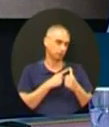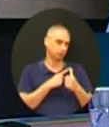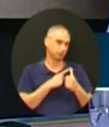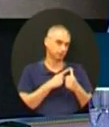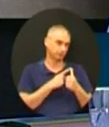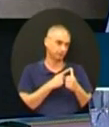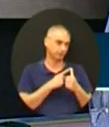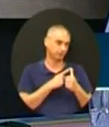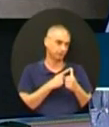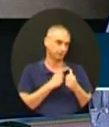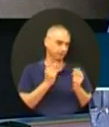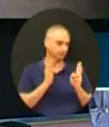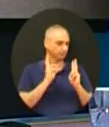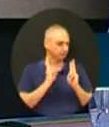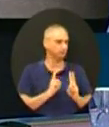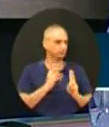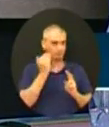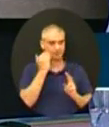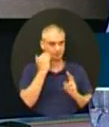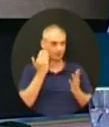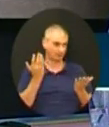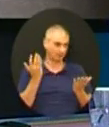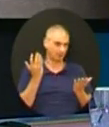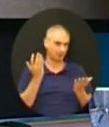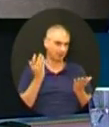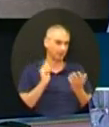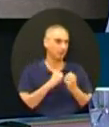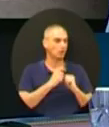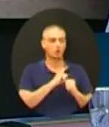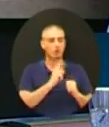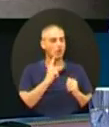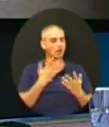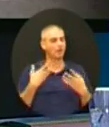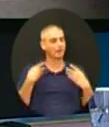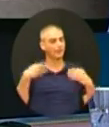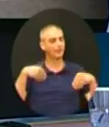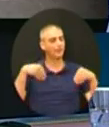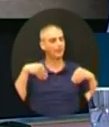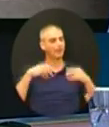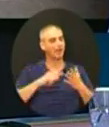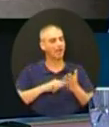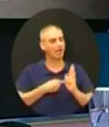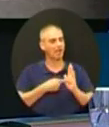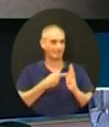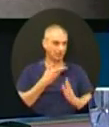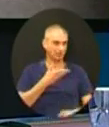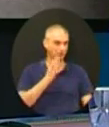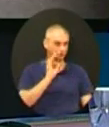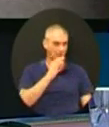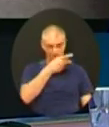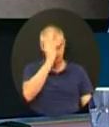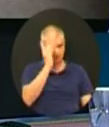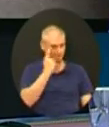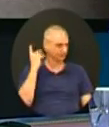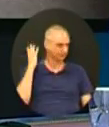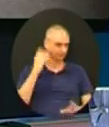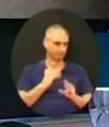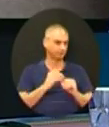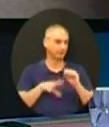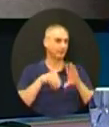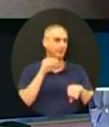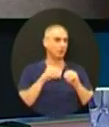זה ההקפאה האמריקאית, אם זה קורא לזה כך, או אי רענון, הכוונה של טראמפ במהלך